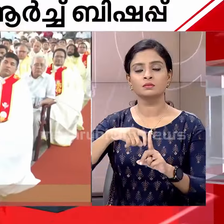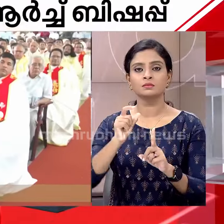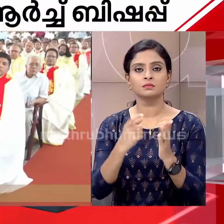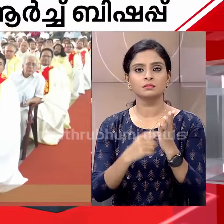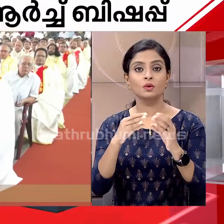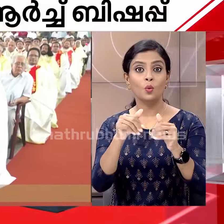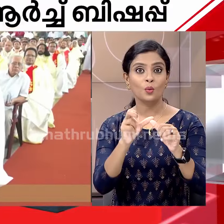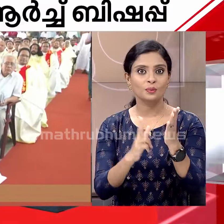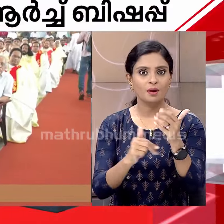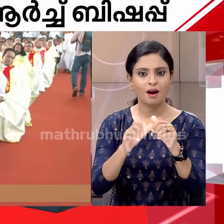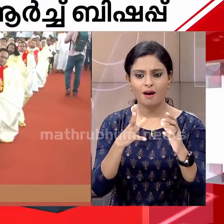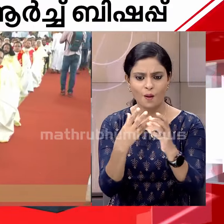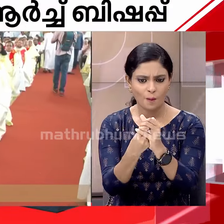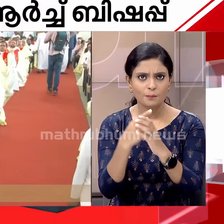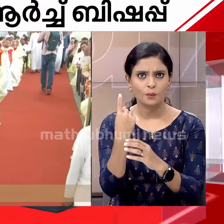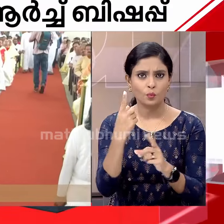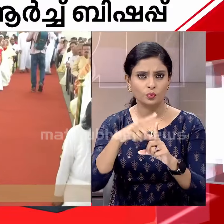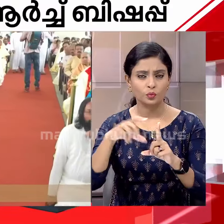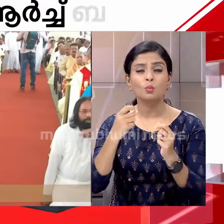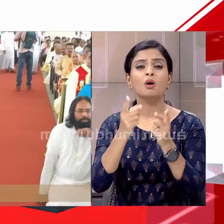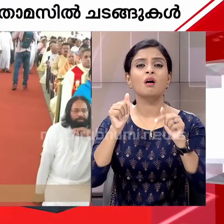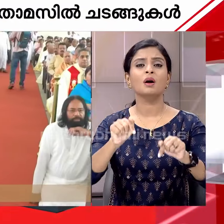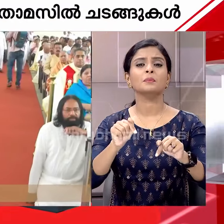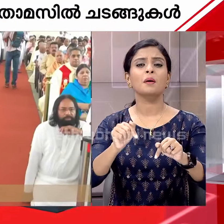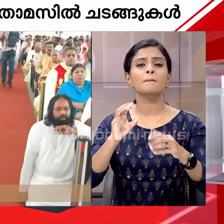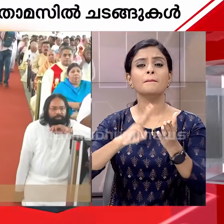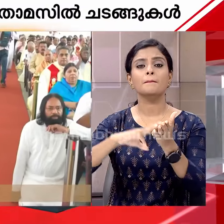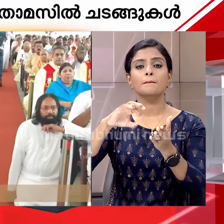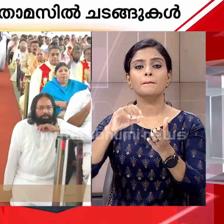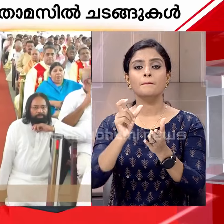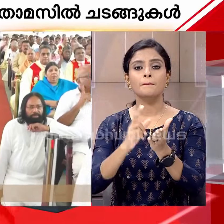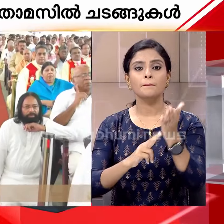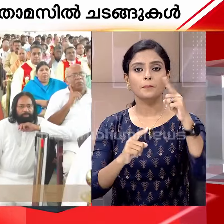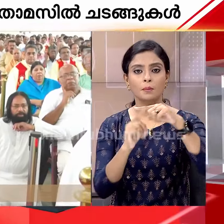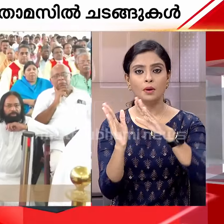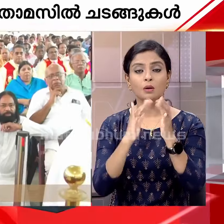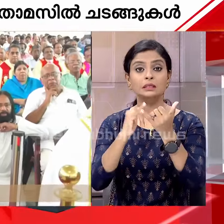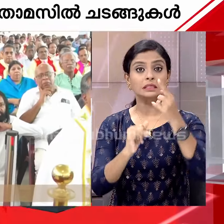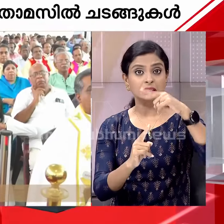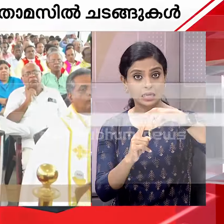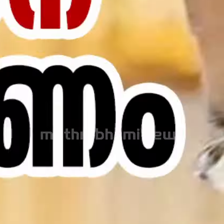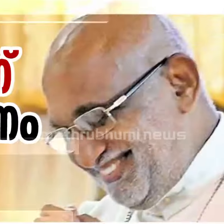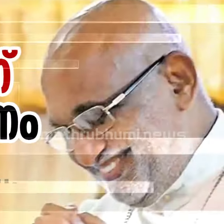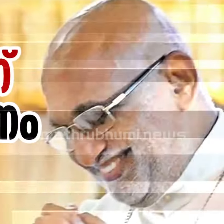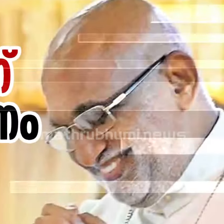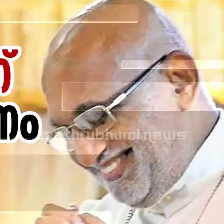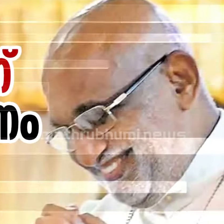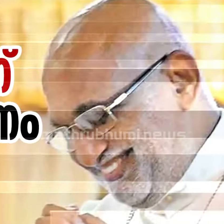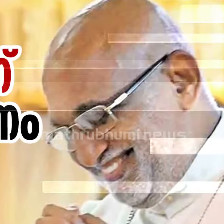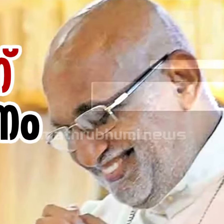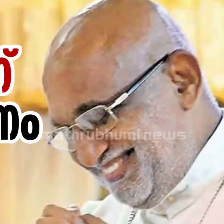കത്തീഡ്രൽ ബസലിക്ക തുറക്കാത്തത് കൊണ്ട് മൗണ്ട് സെന്റ് തോമസിൽ കുർബാന അടക്കമാണോ നടത്തുന്നത് എന്നാണ് വ്യക്തമാകേണ്ടത്.